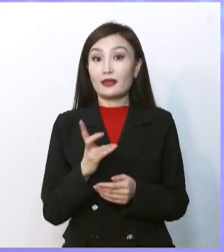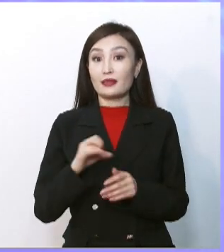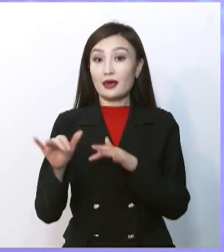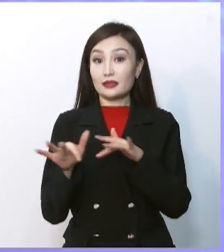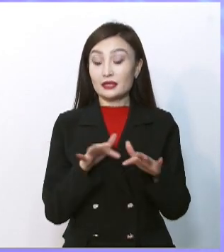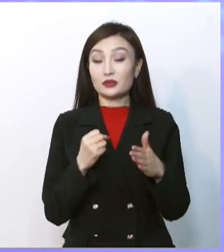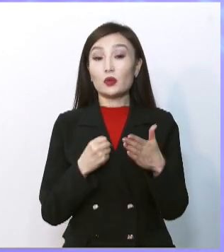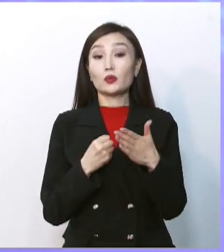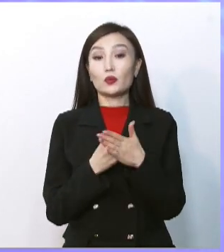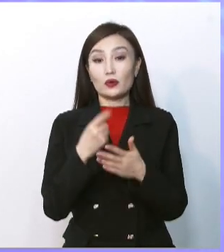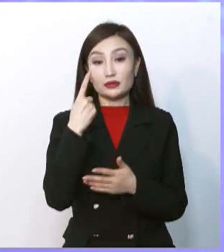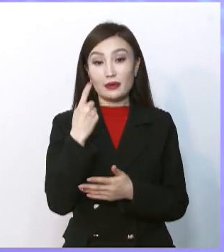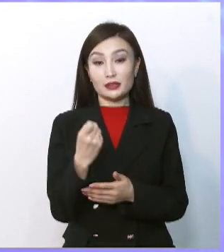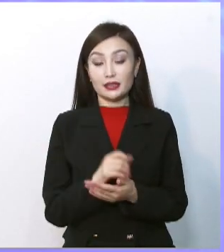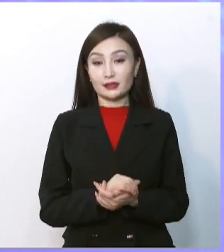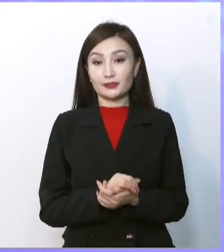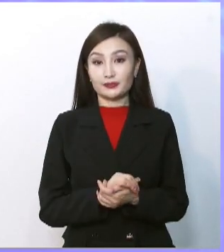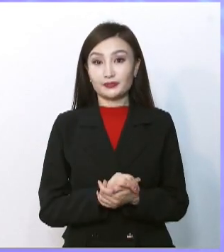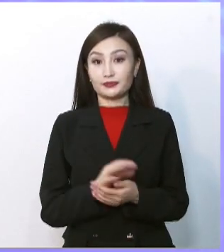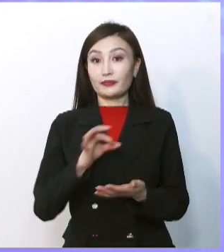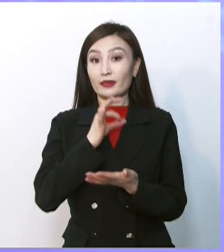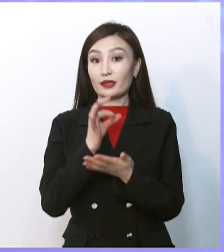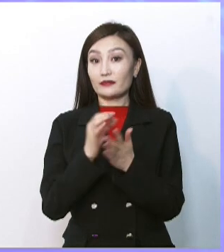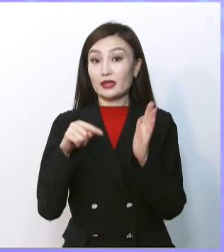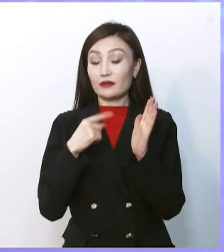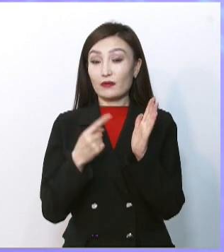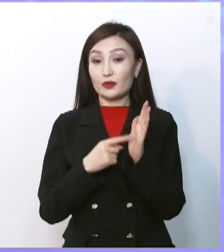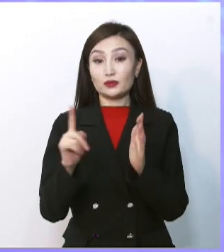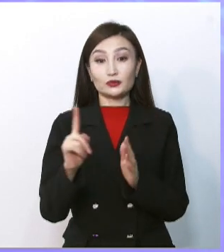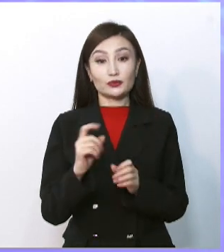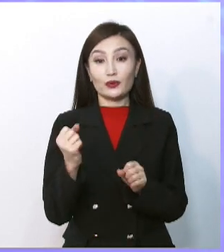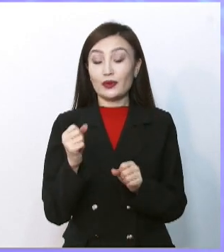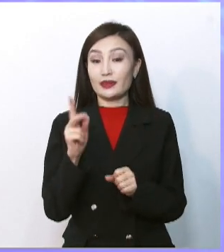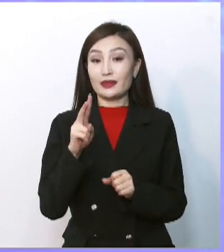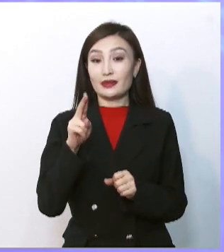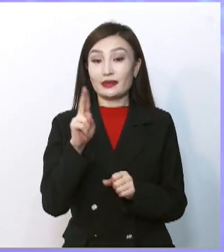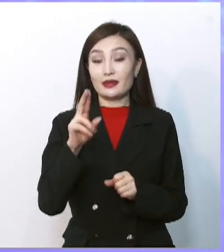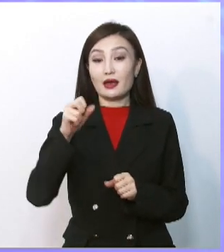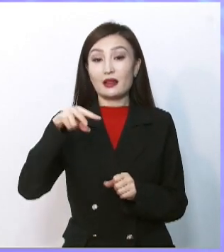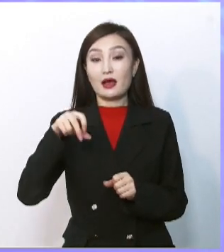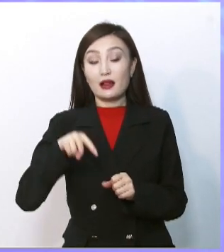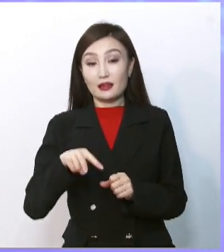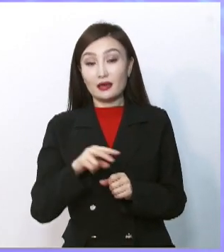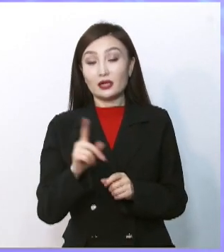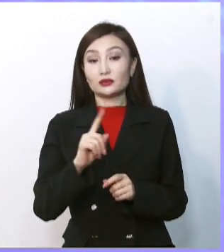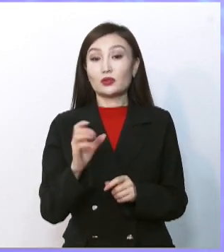действие до сообщения. Отвечают на вопросы, что делал, что сделал.